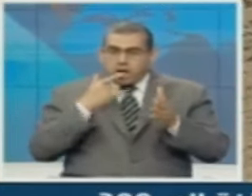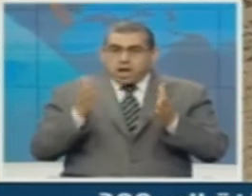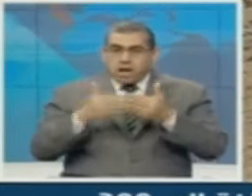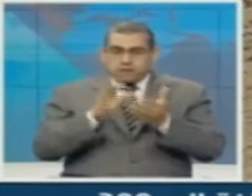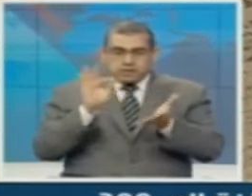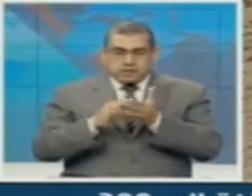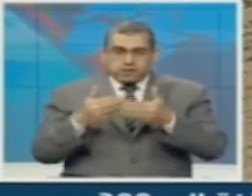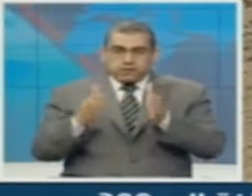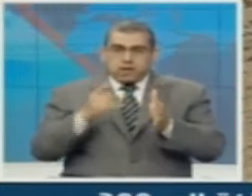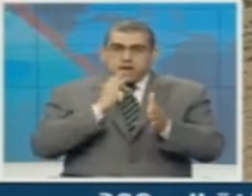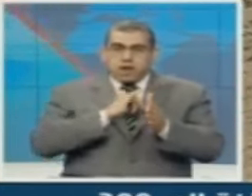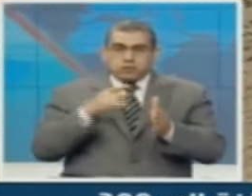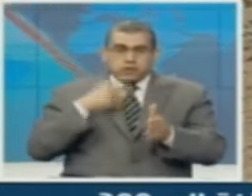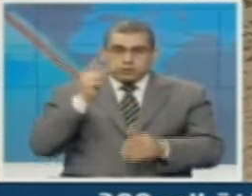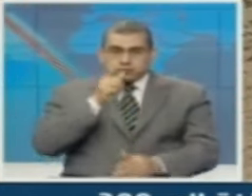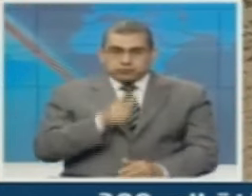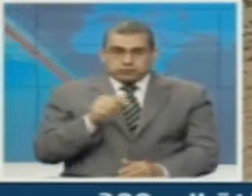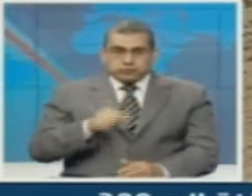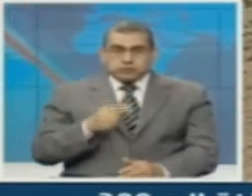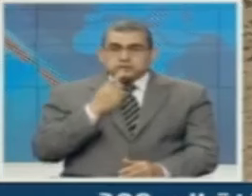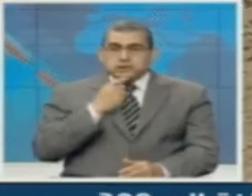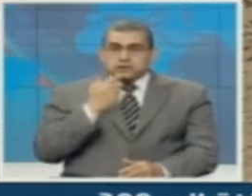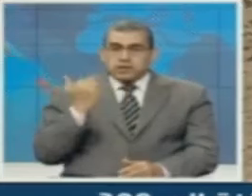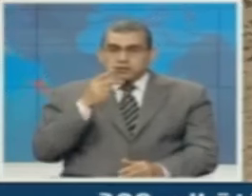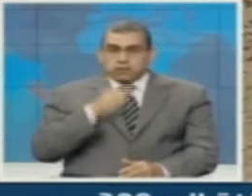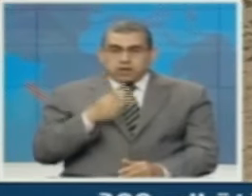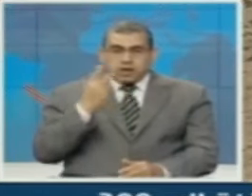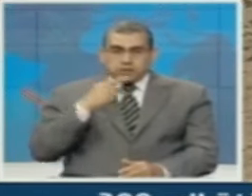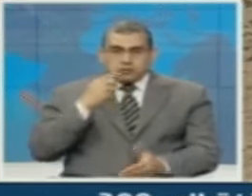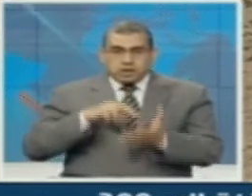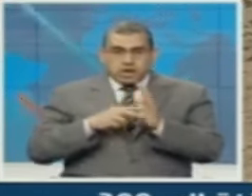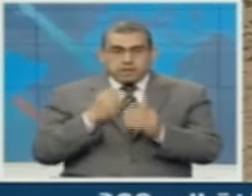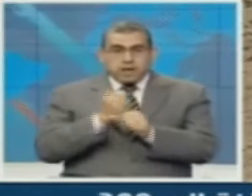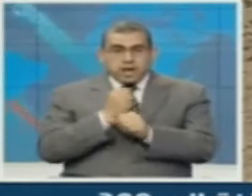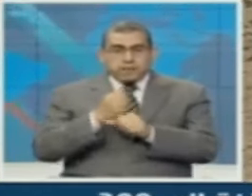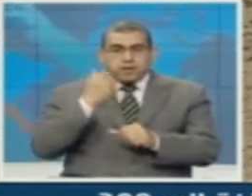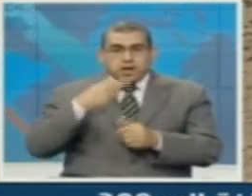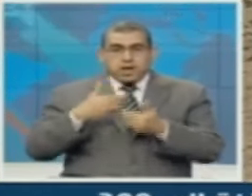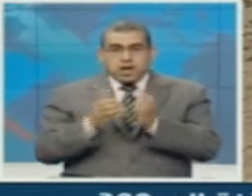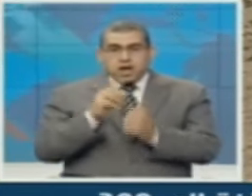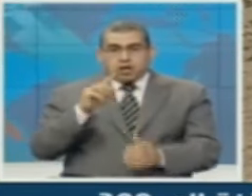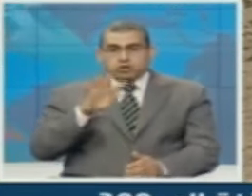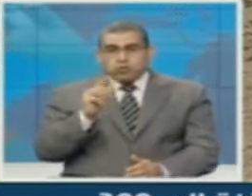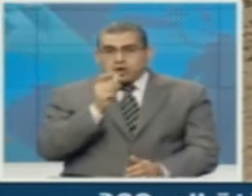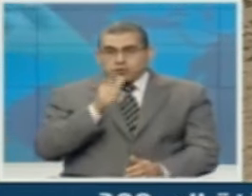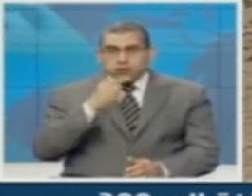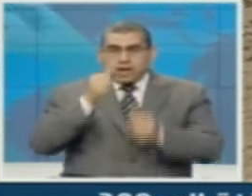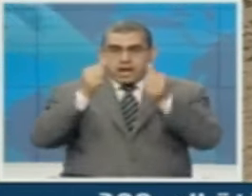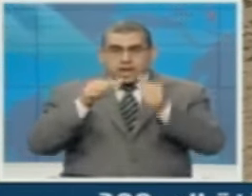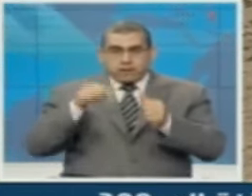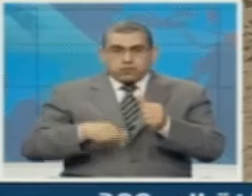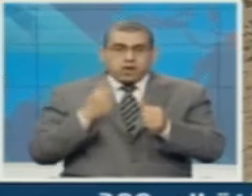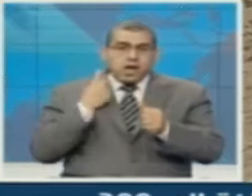الأزمة. نتحدث طبعا كما ذكرتم منذ قليل عن البيان الخاص بالهيئة العامة للاستعلامات والسيد ضياء رشوان الذي أعلن عن زيادة